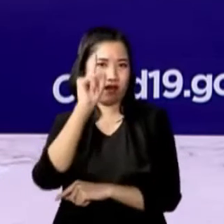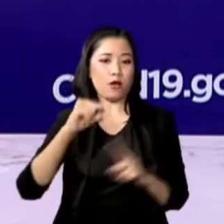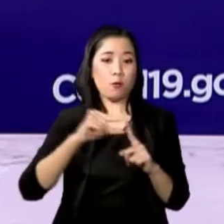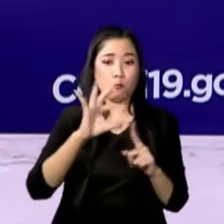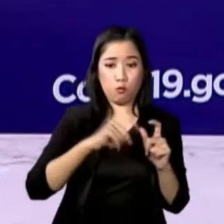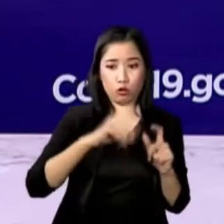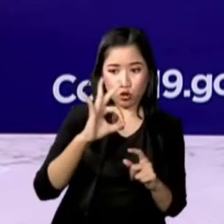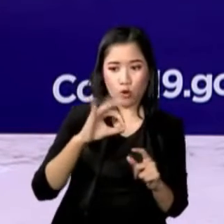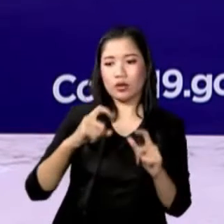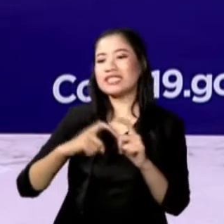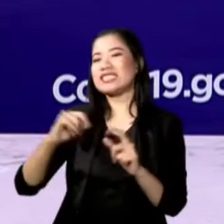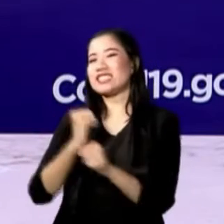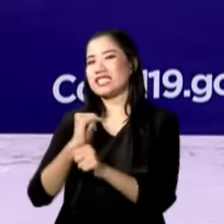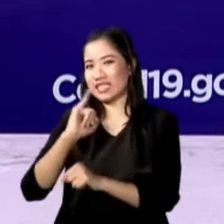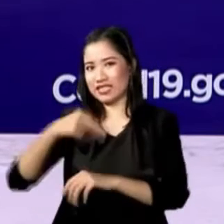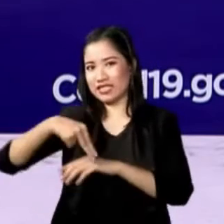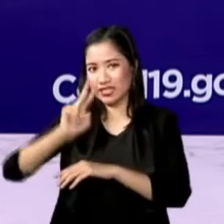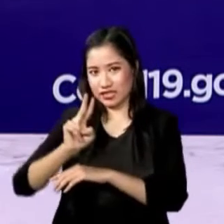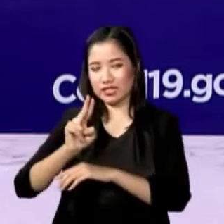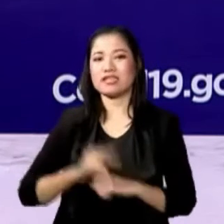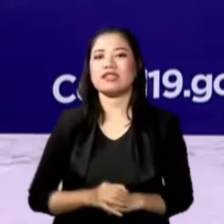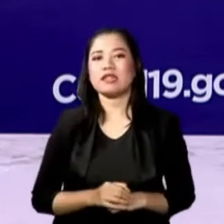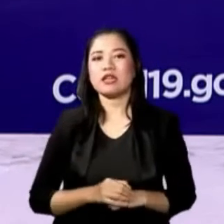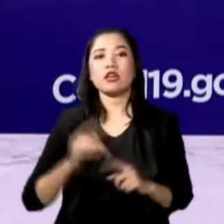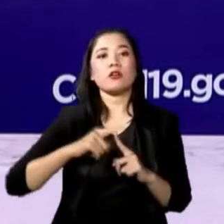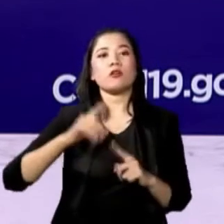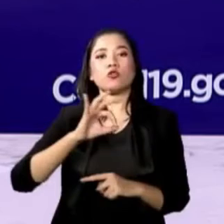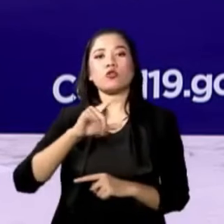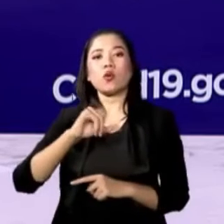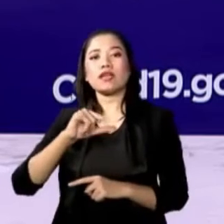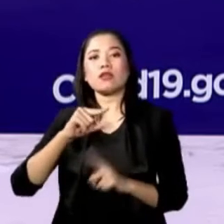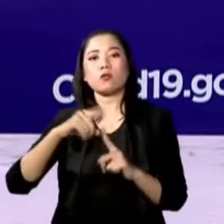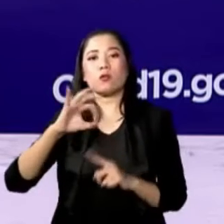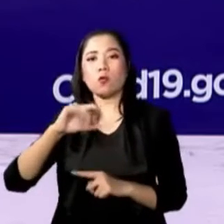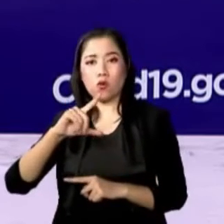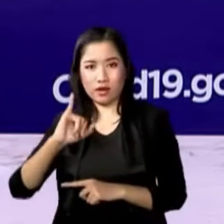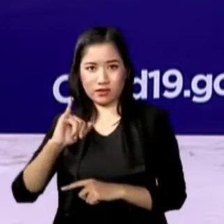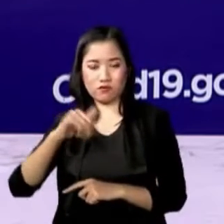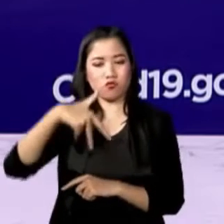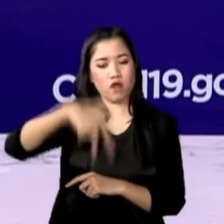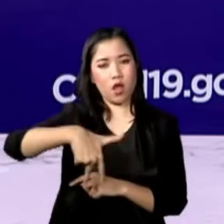Sigi, Tojo Una-Una, dan Toli-Toli di Sulawesi Tengah.